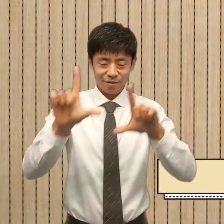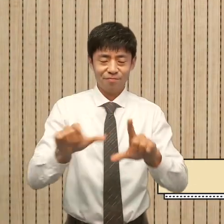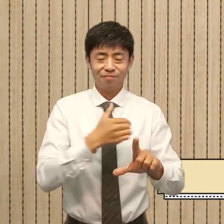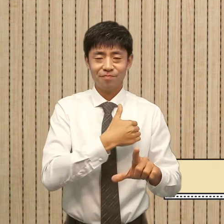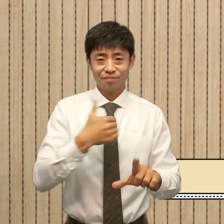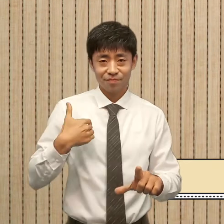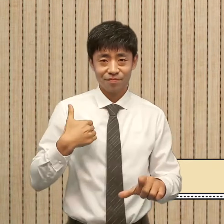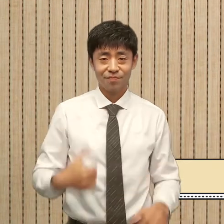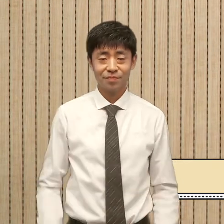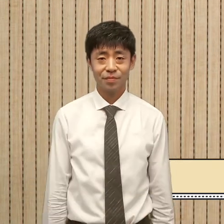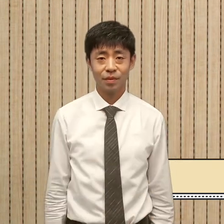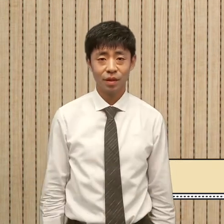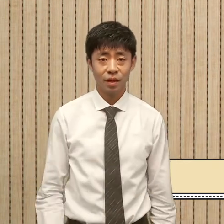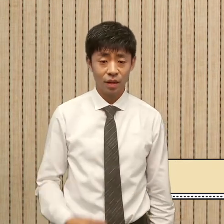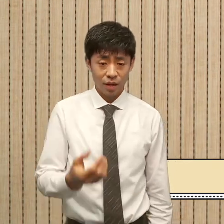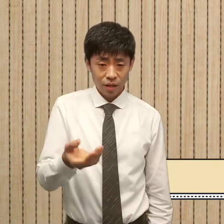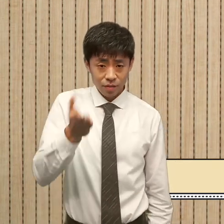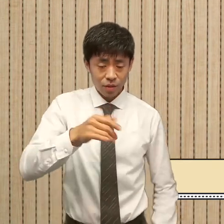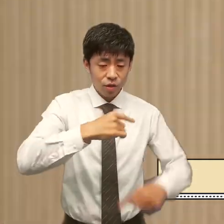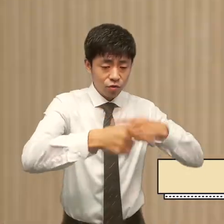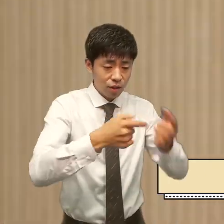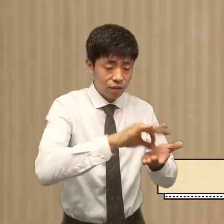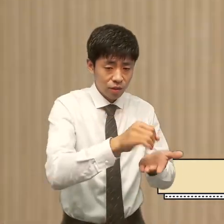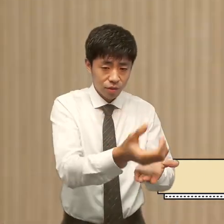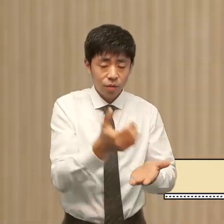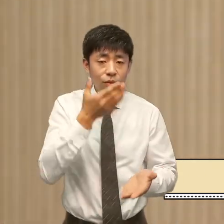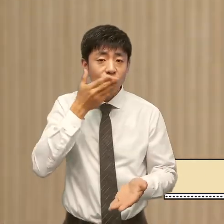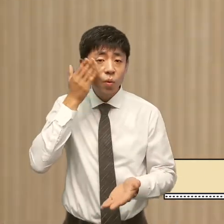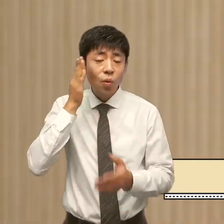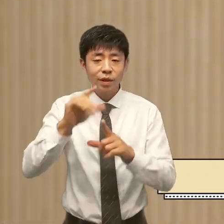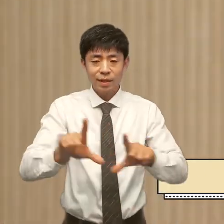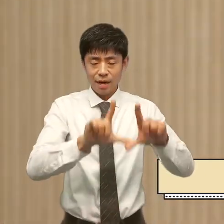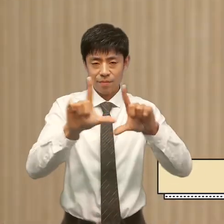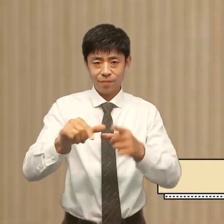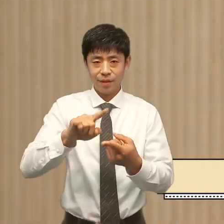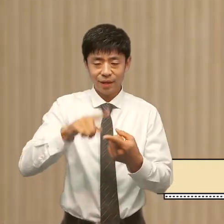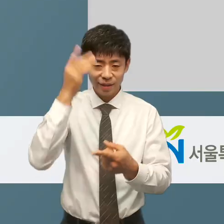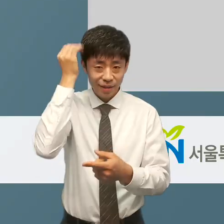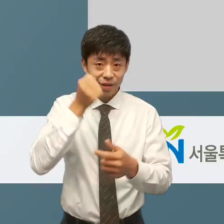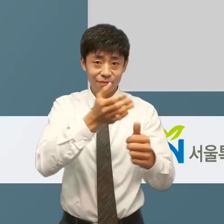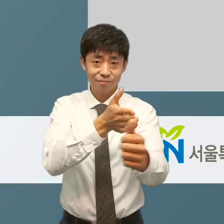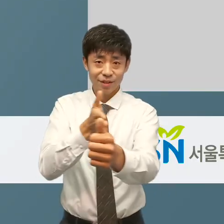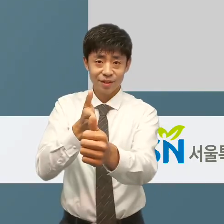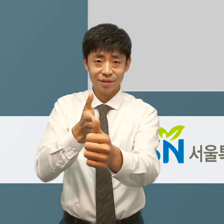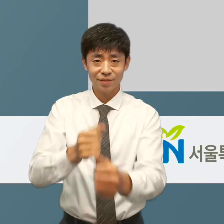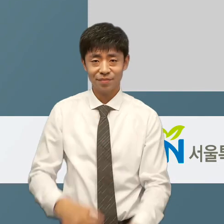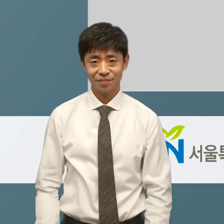매력입니다. 단 수어라는 언어 이전에 농인이 있다는 사실은 잊지 말아야 합니다.